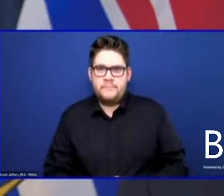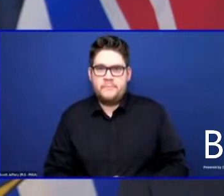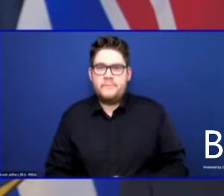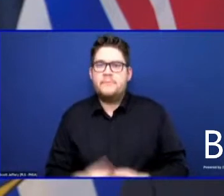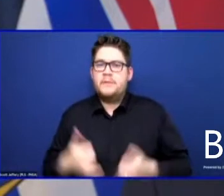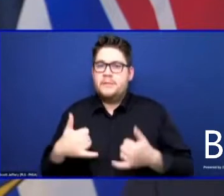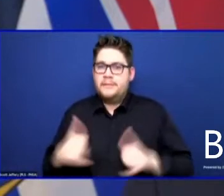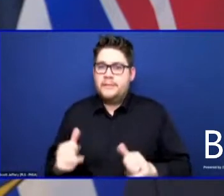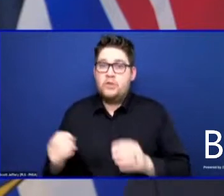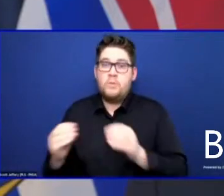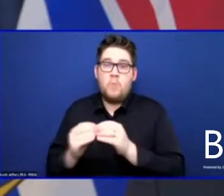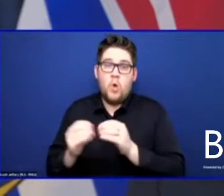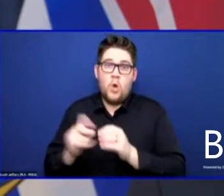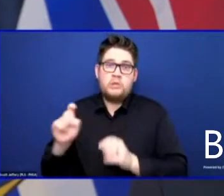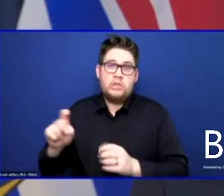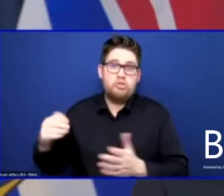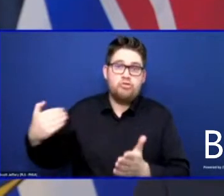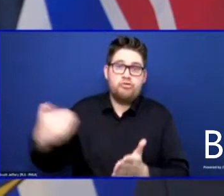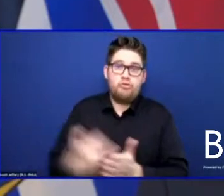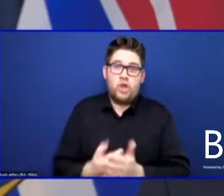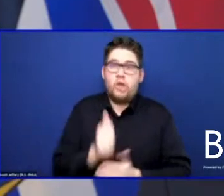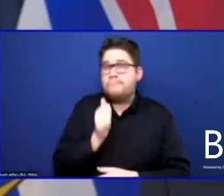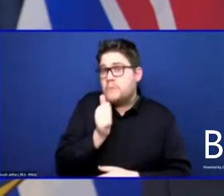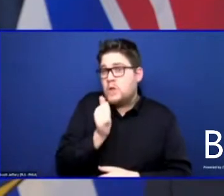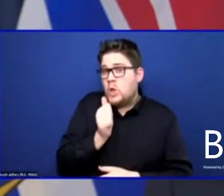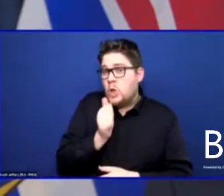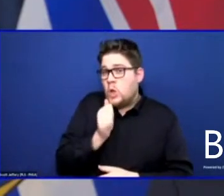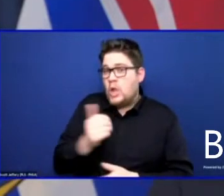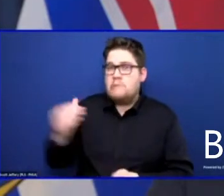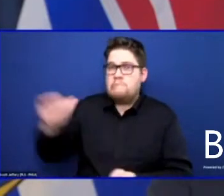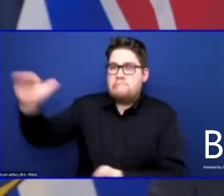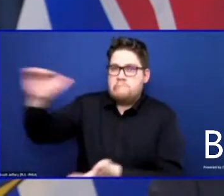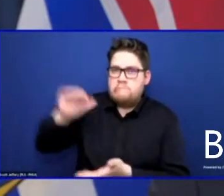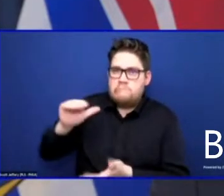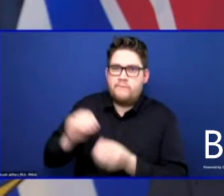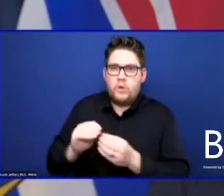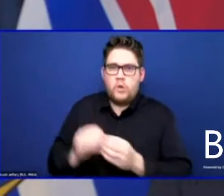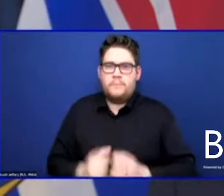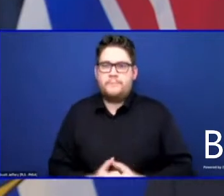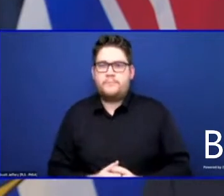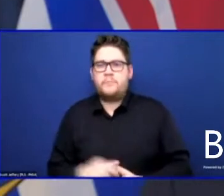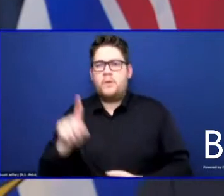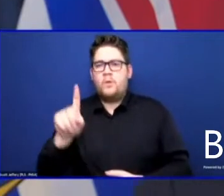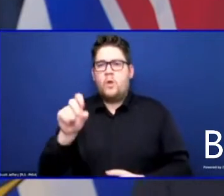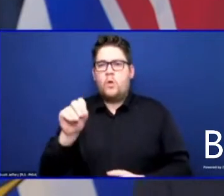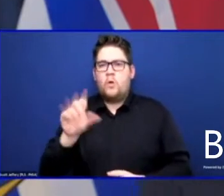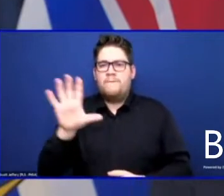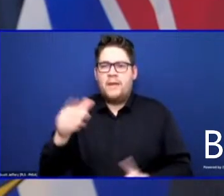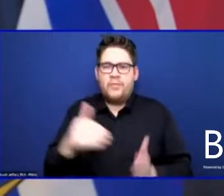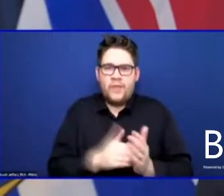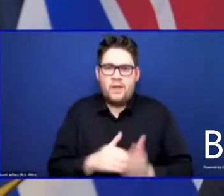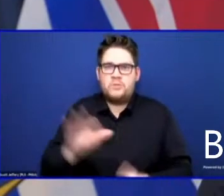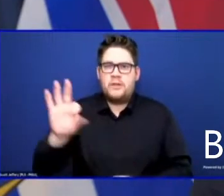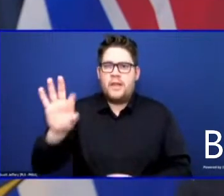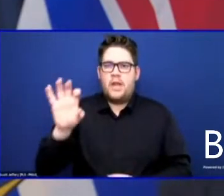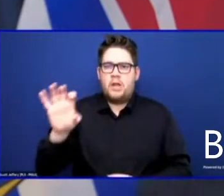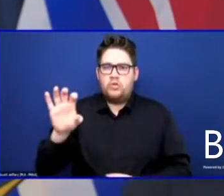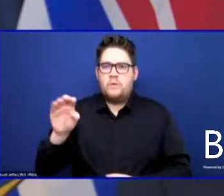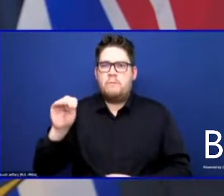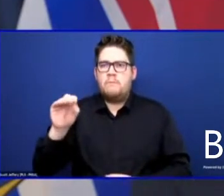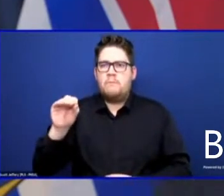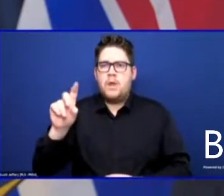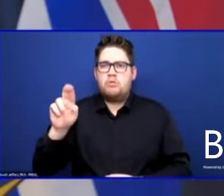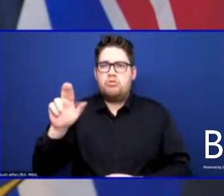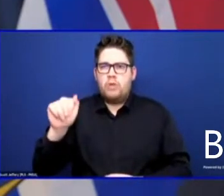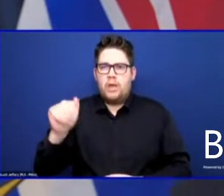万5600多个人已经接种疫苗 Moderna vaccines that we expected. To date, we've